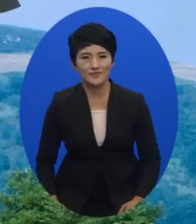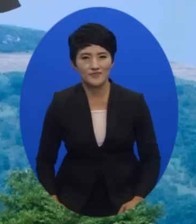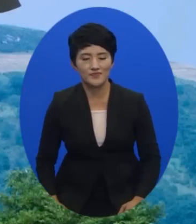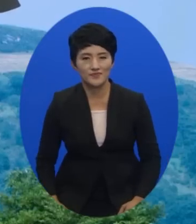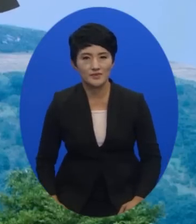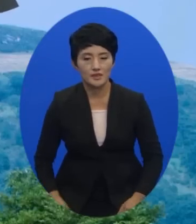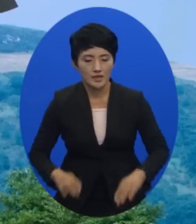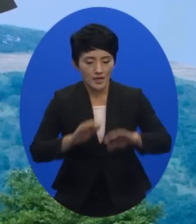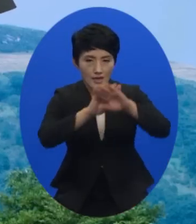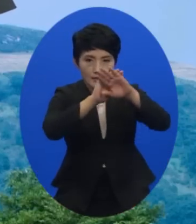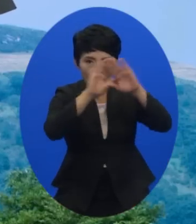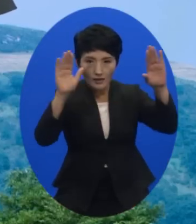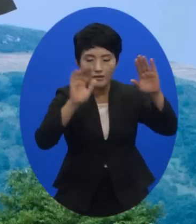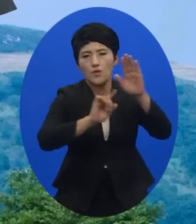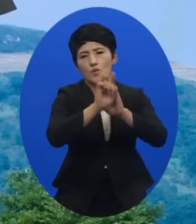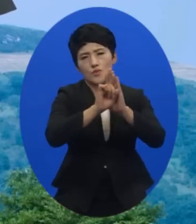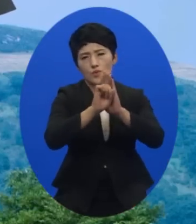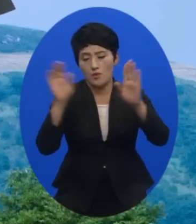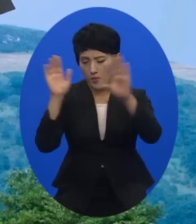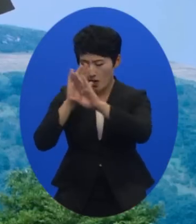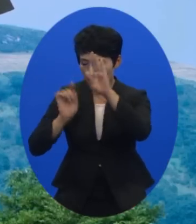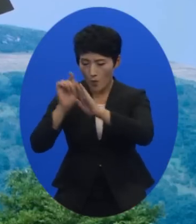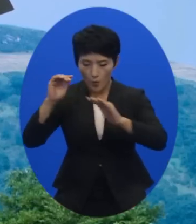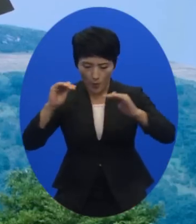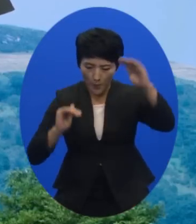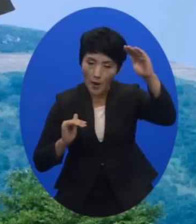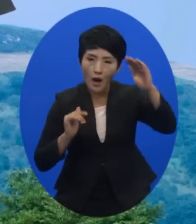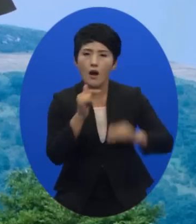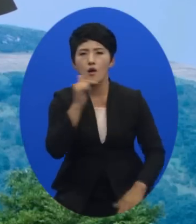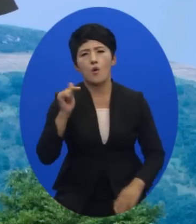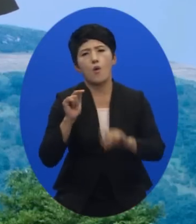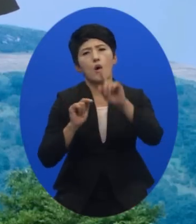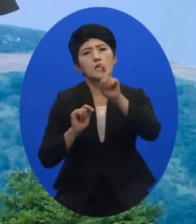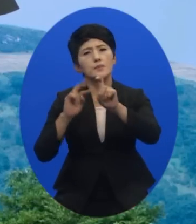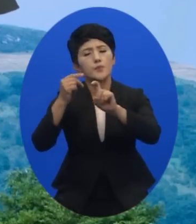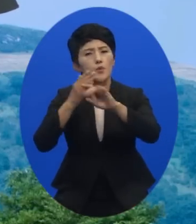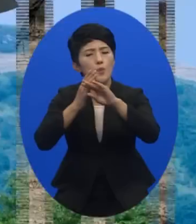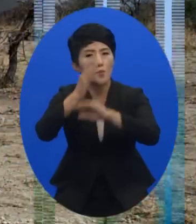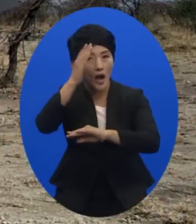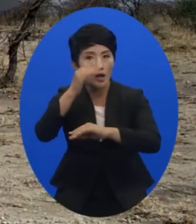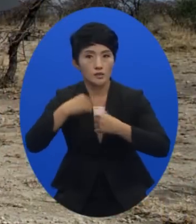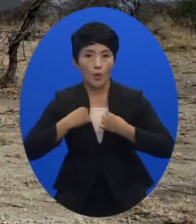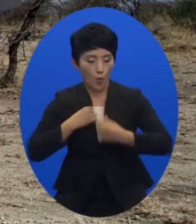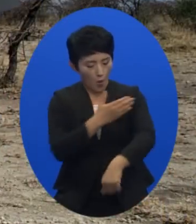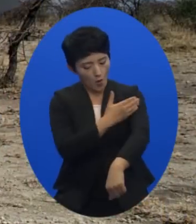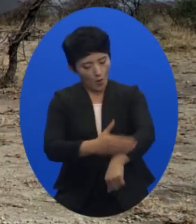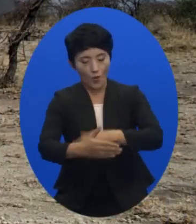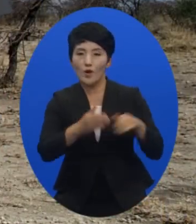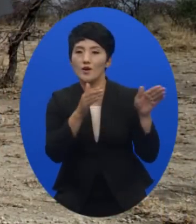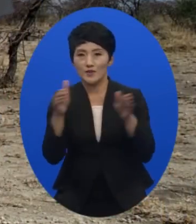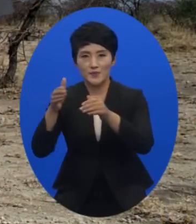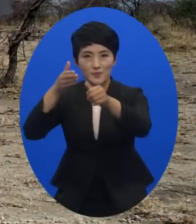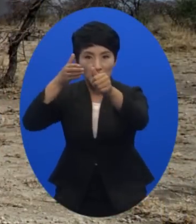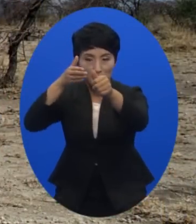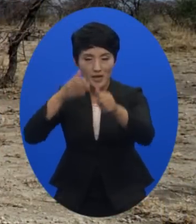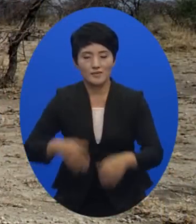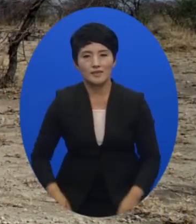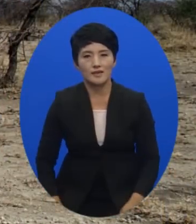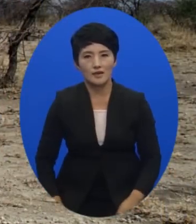다만 일교차가 10도 내외로 크다는 점에는 유의하셔서 옷차림 하셔야겠습니다. 현재 강원도 북부